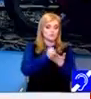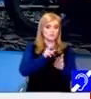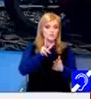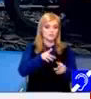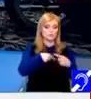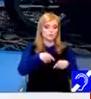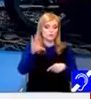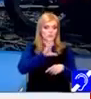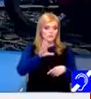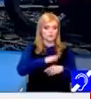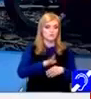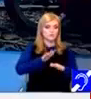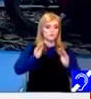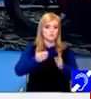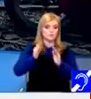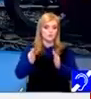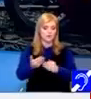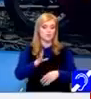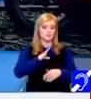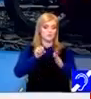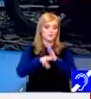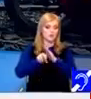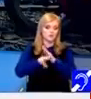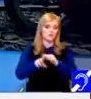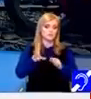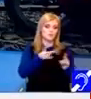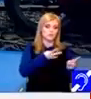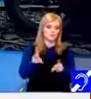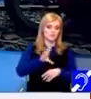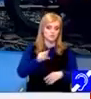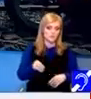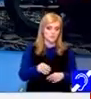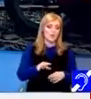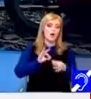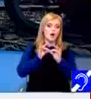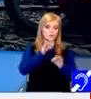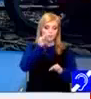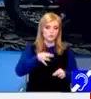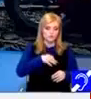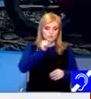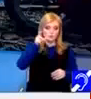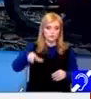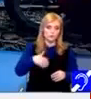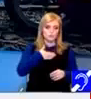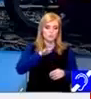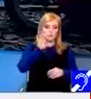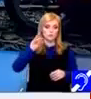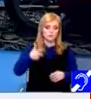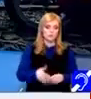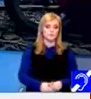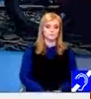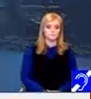Europeană, astfel încât să se diminueze pericolul migrației sau al terorismului. Amănunt avem de la corespondentul TVR la Bruxelles,